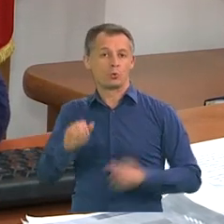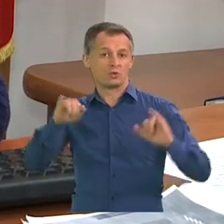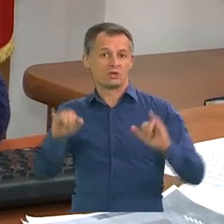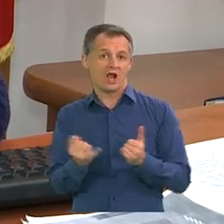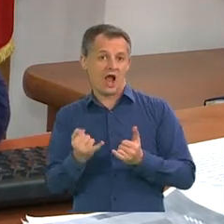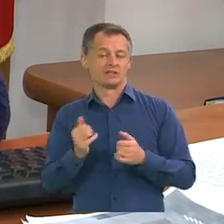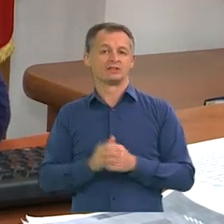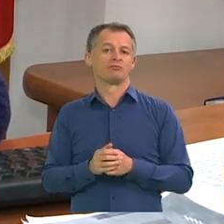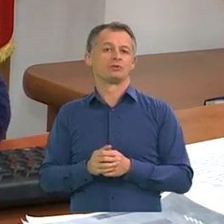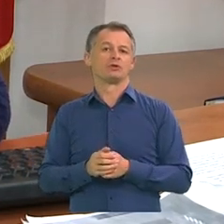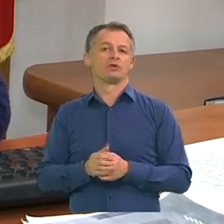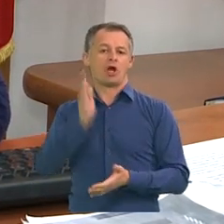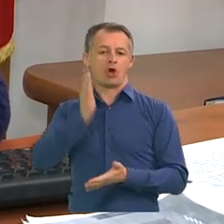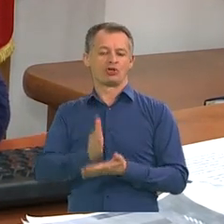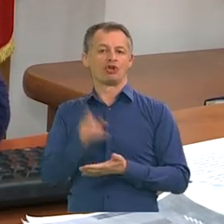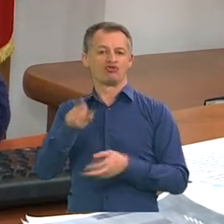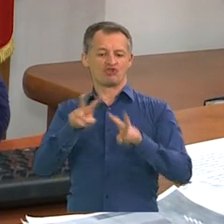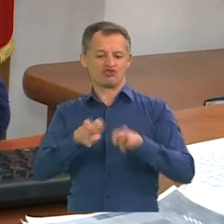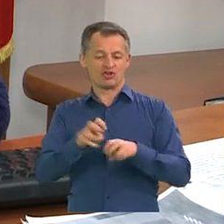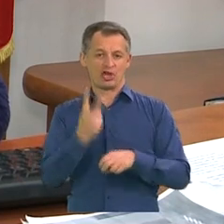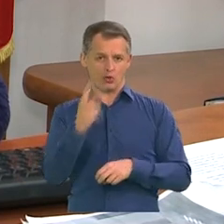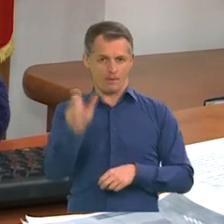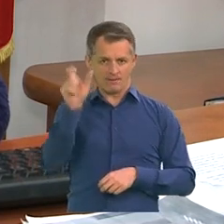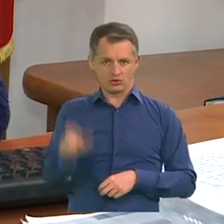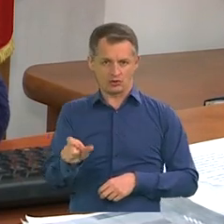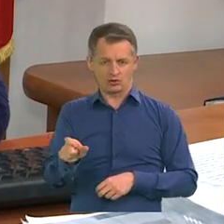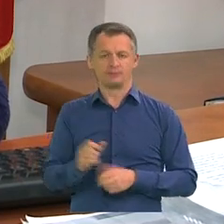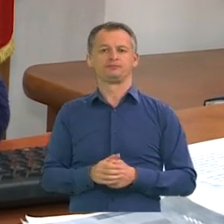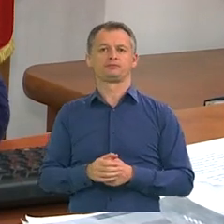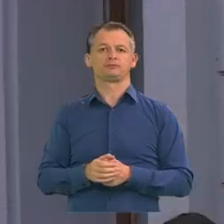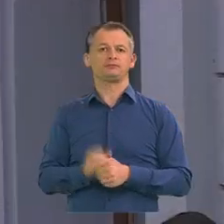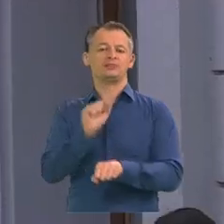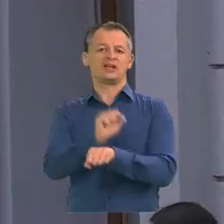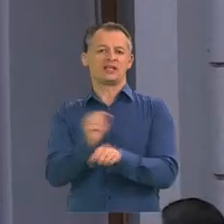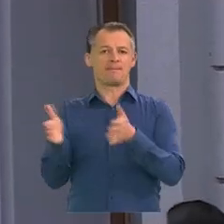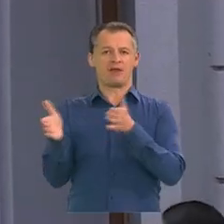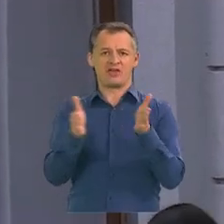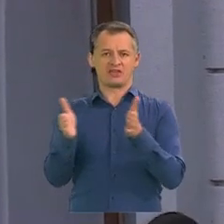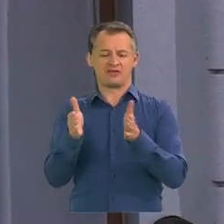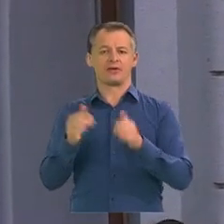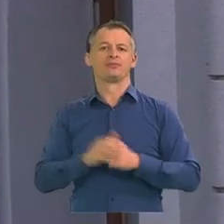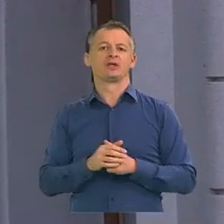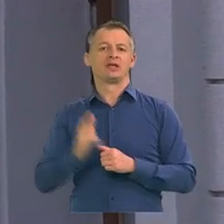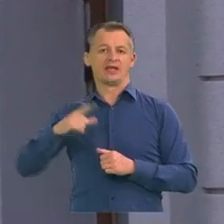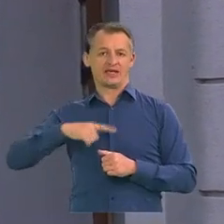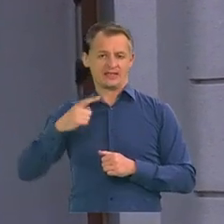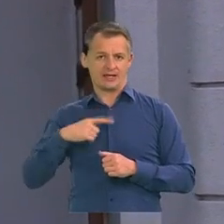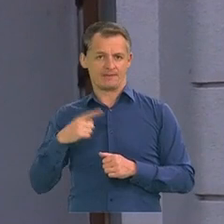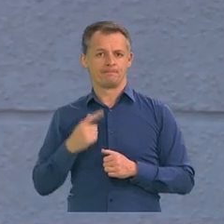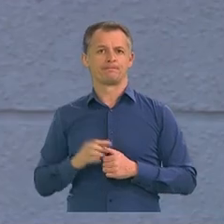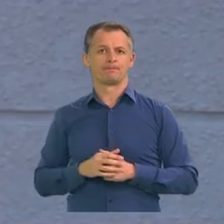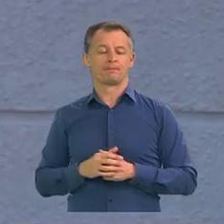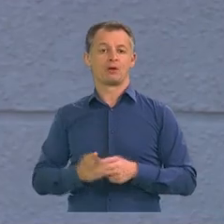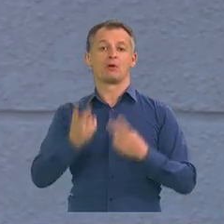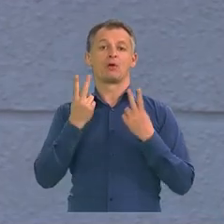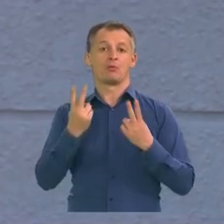că cercetarea celor două persoane în stare de arestare preventivă este